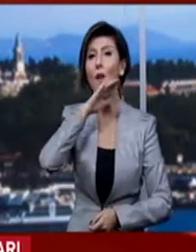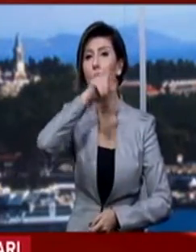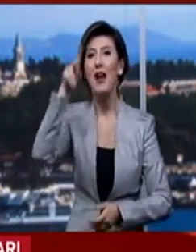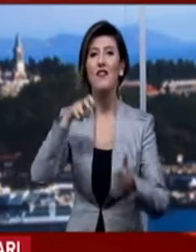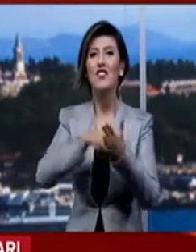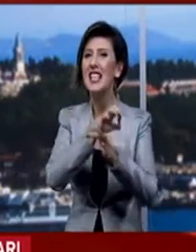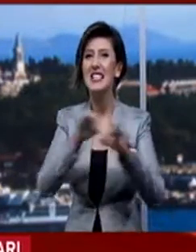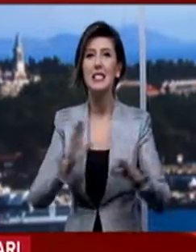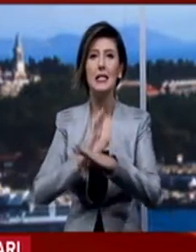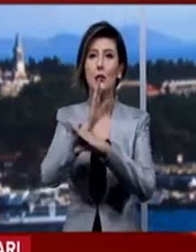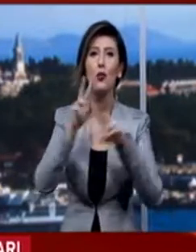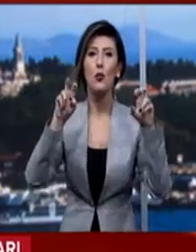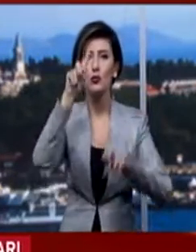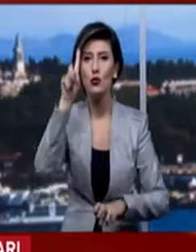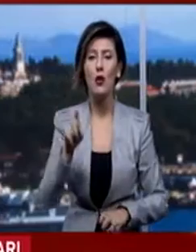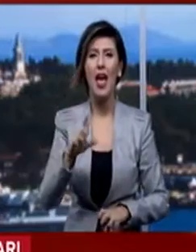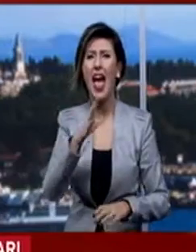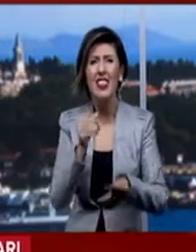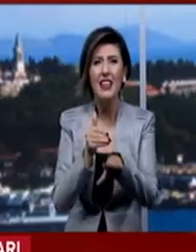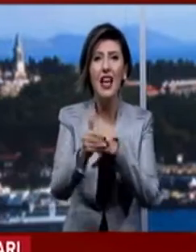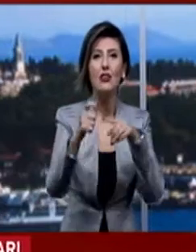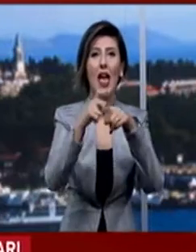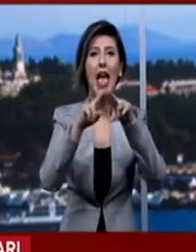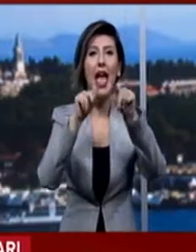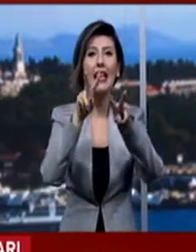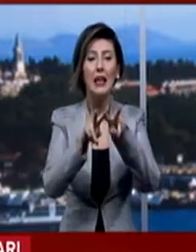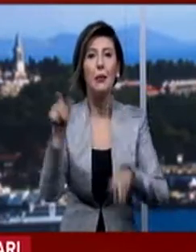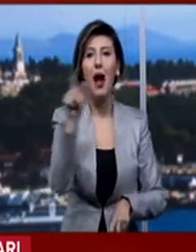geçiş konusu da soruldu. En geç Ekim ayında da